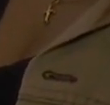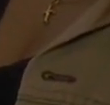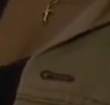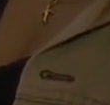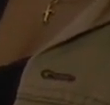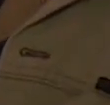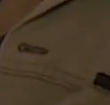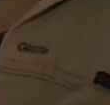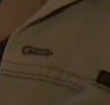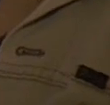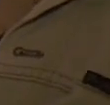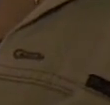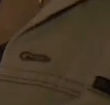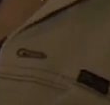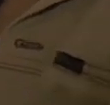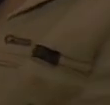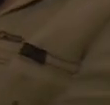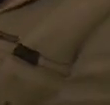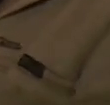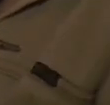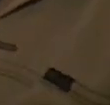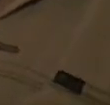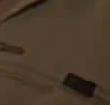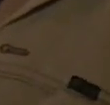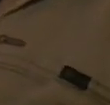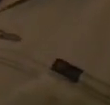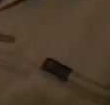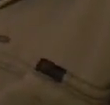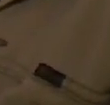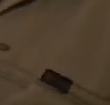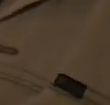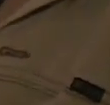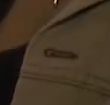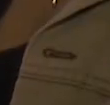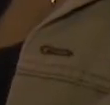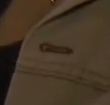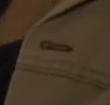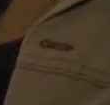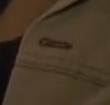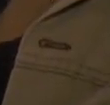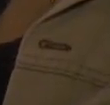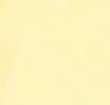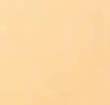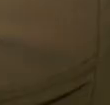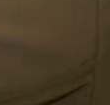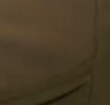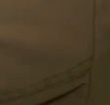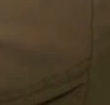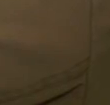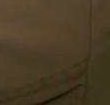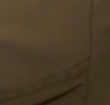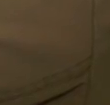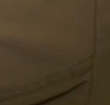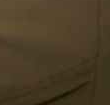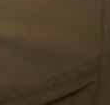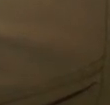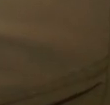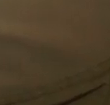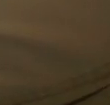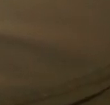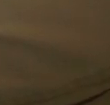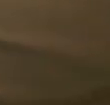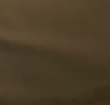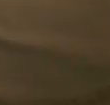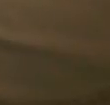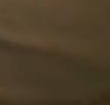sa lalaki niya, ma'am. E teka lang, maiba ako, kuya. Sino naman tong babaeng malaking puwet? Wala talaga, ma'am. Wala. Tinawagan ko yung mga kapatid niya.